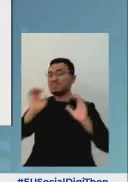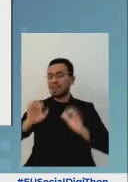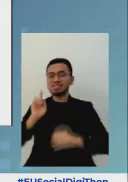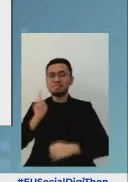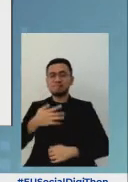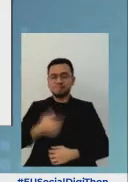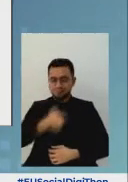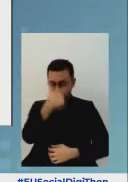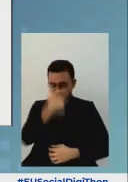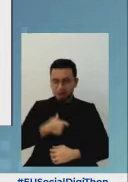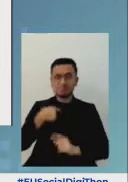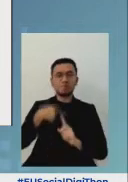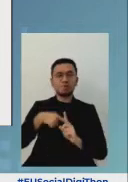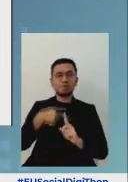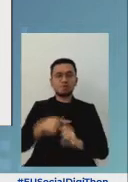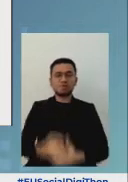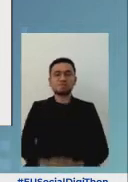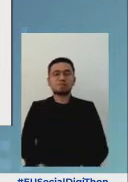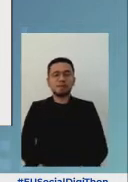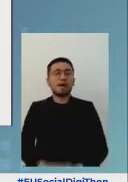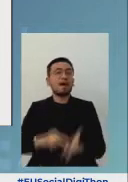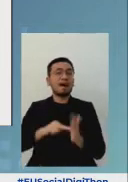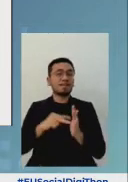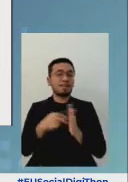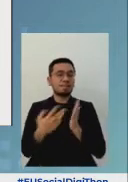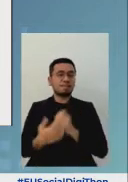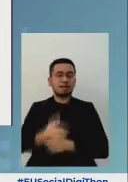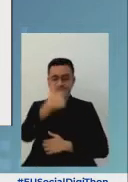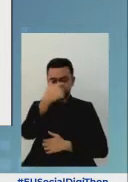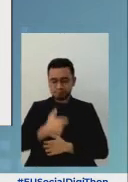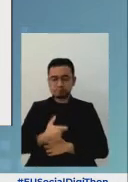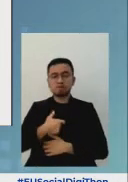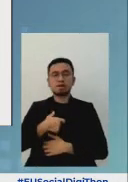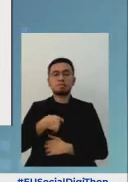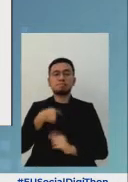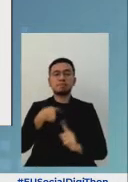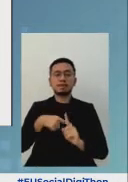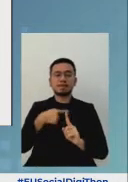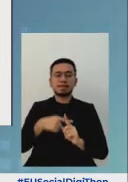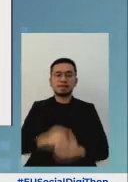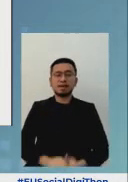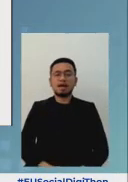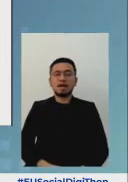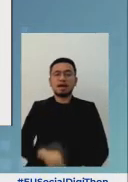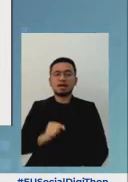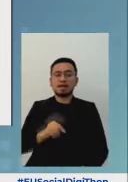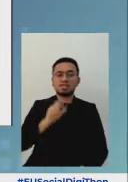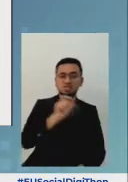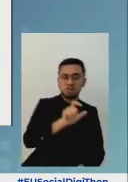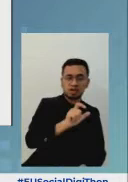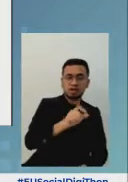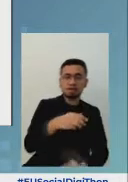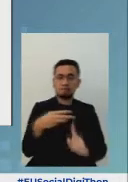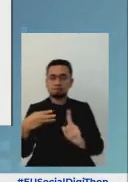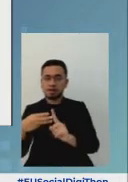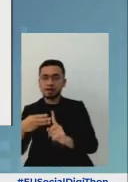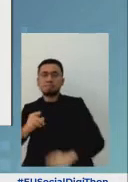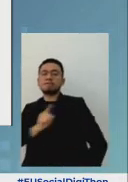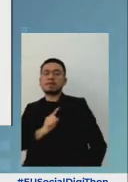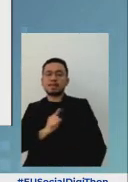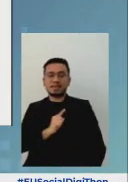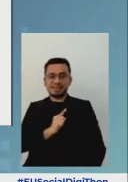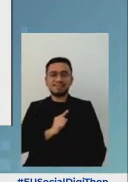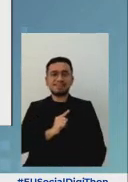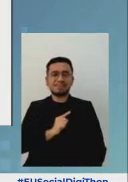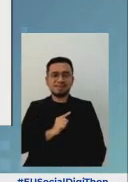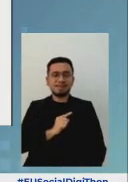yang sukses adalah anak yang mandiri juga. Udah C, udah B, mandiri pula, ya. Dan ini mampu